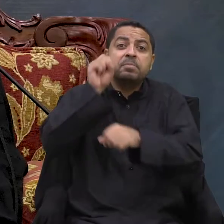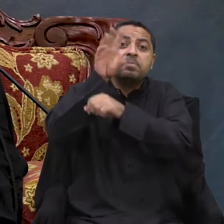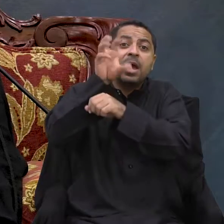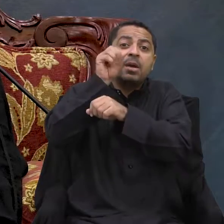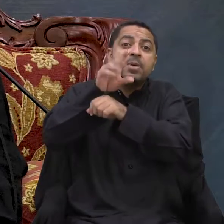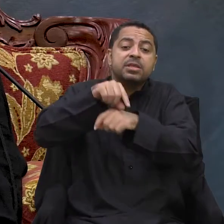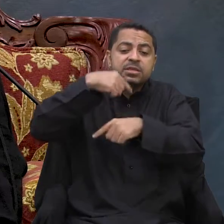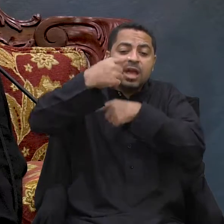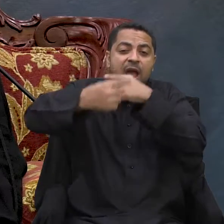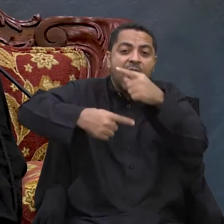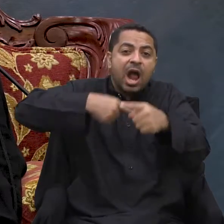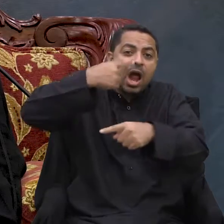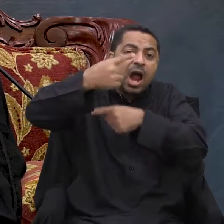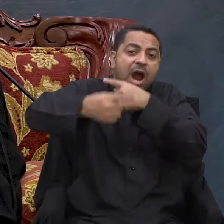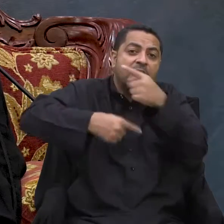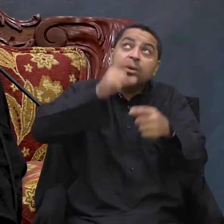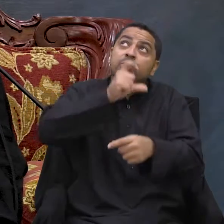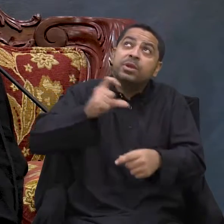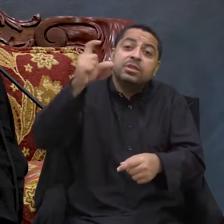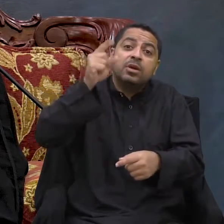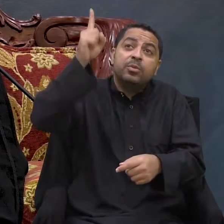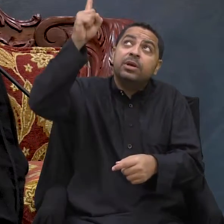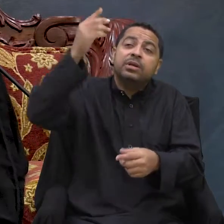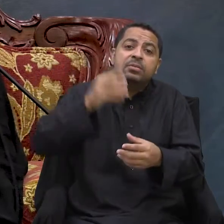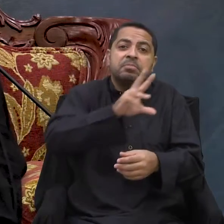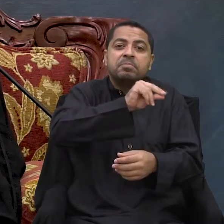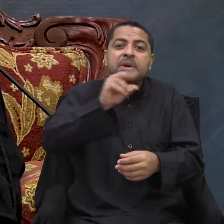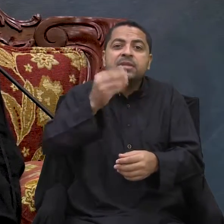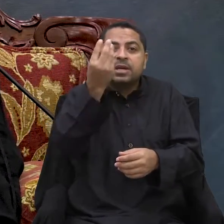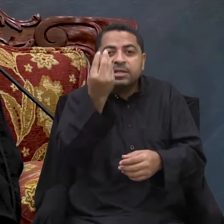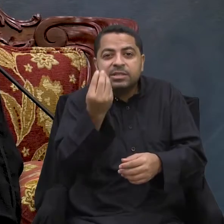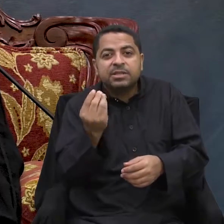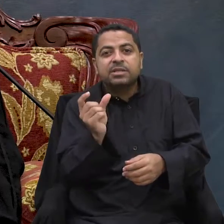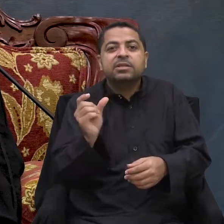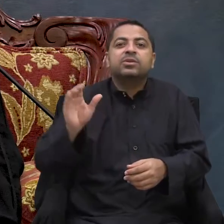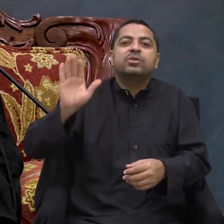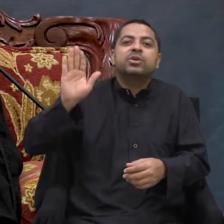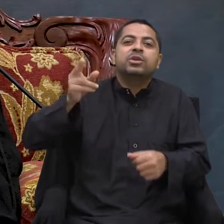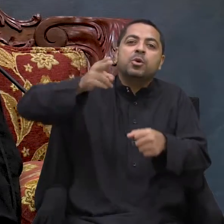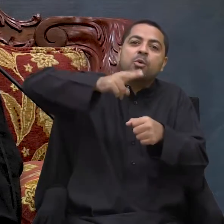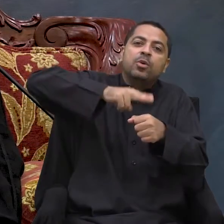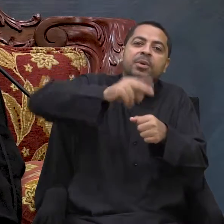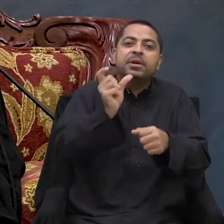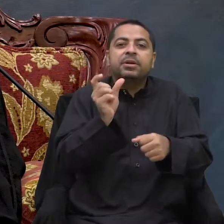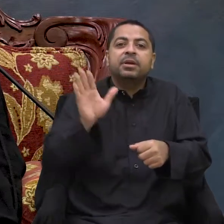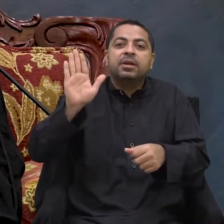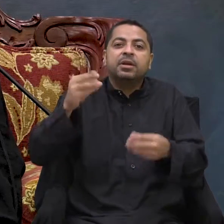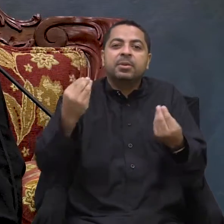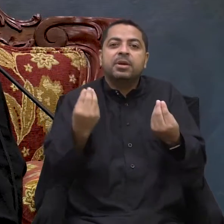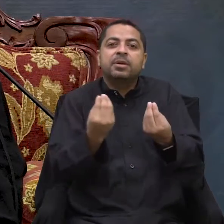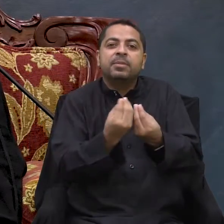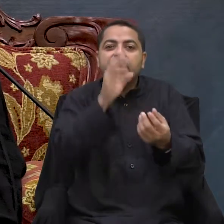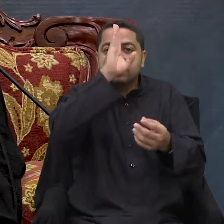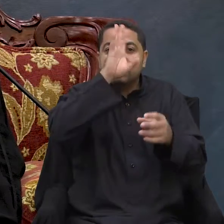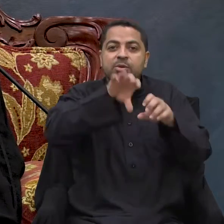للرسالة، فصار جزءا من النبي، وصار النبي جزءا منه. أنا